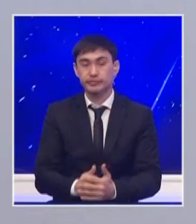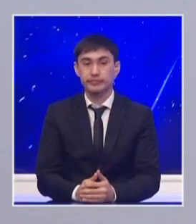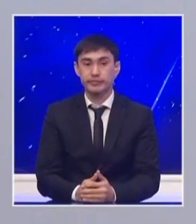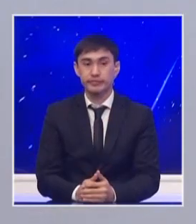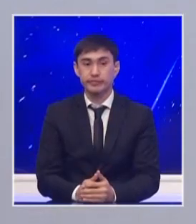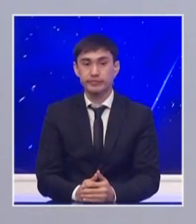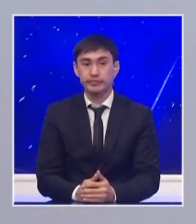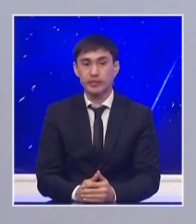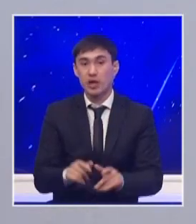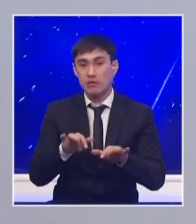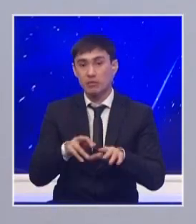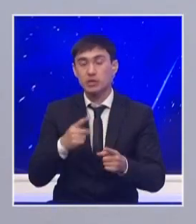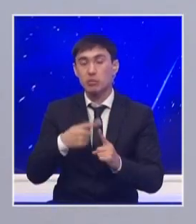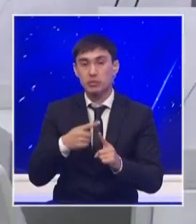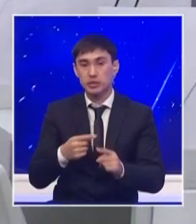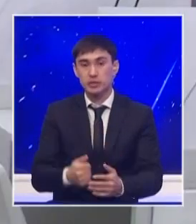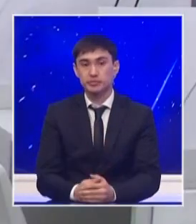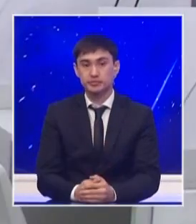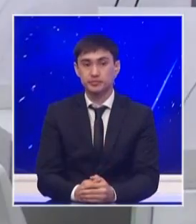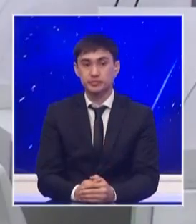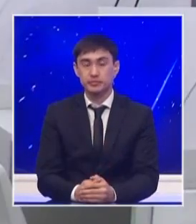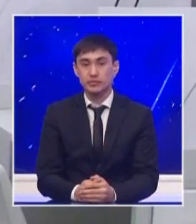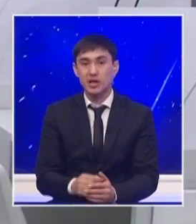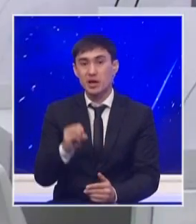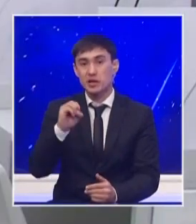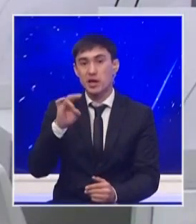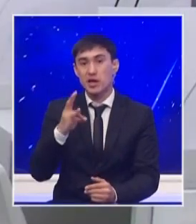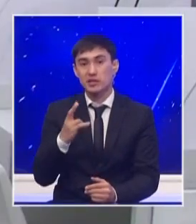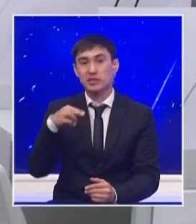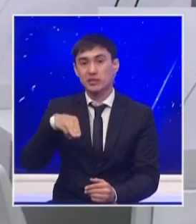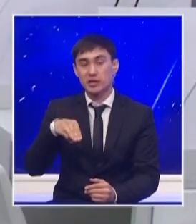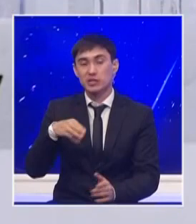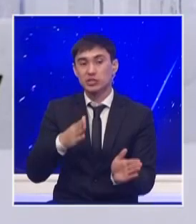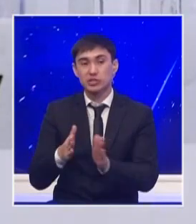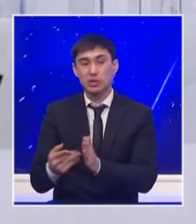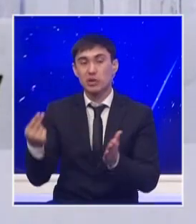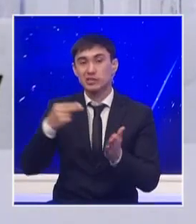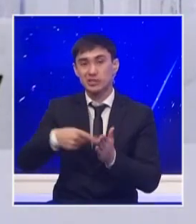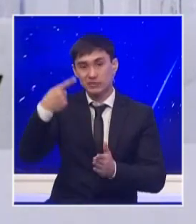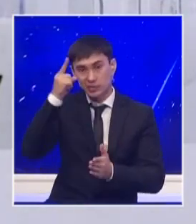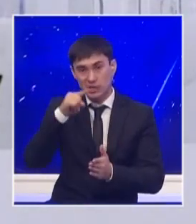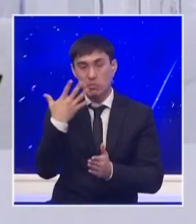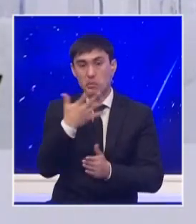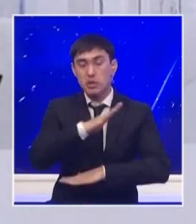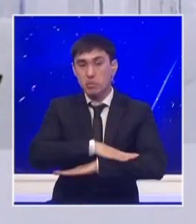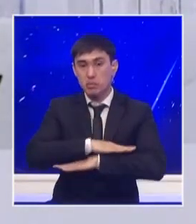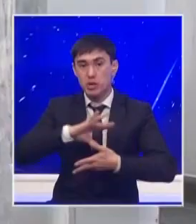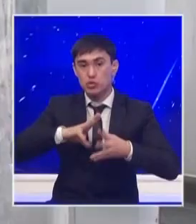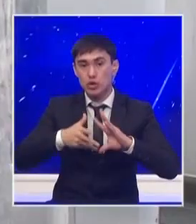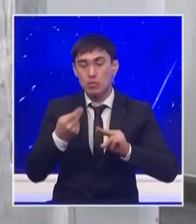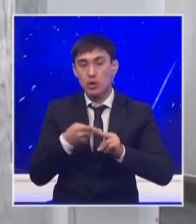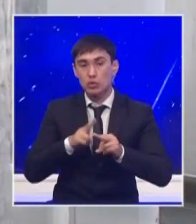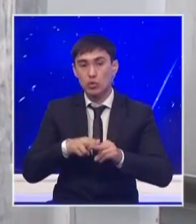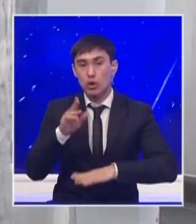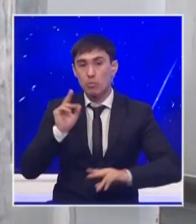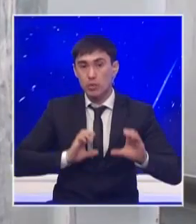информация информатика математика единая национальное тестирование системы оценивания знаний по 5 предметам по результатам которых